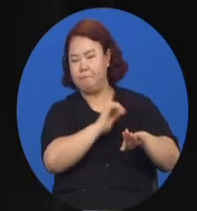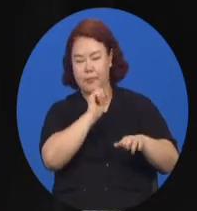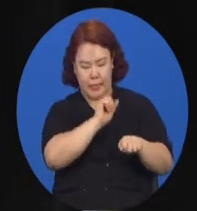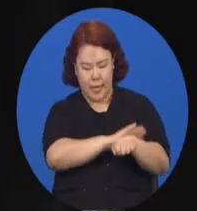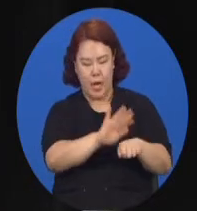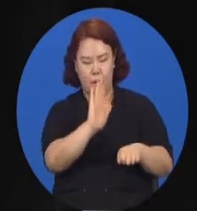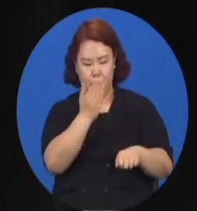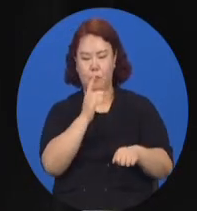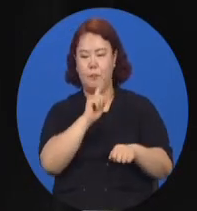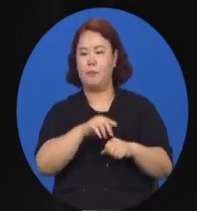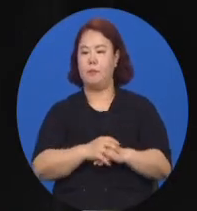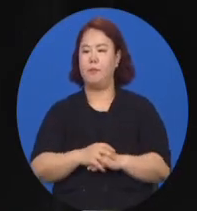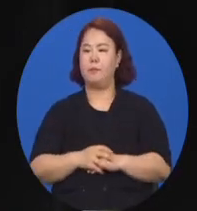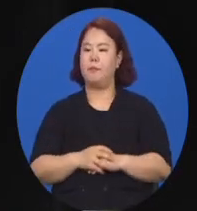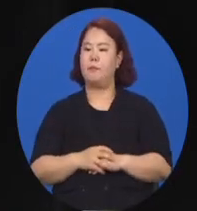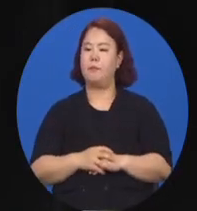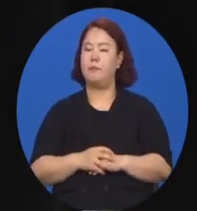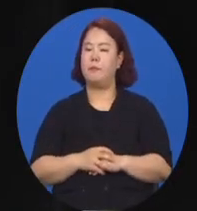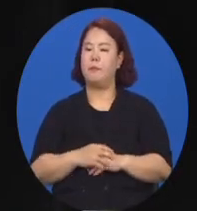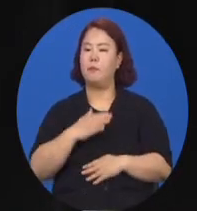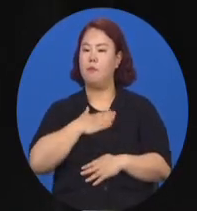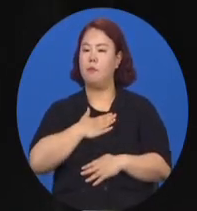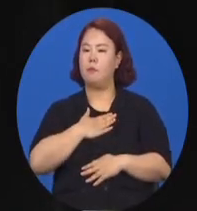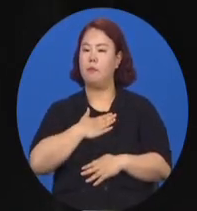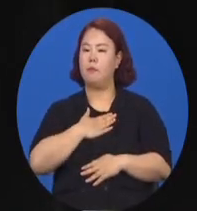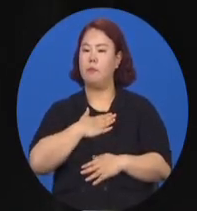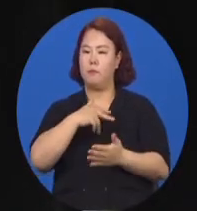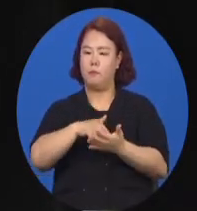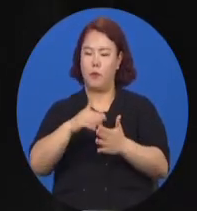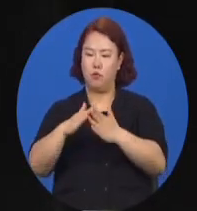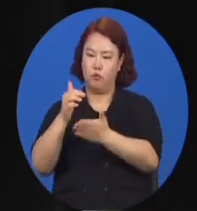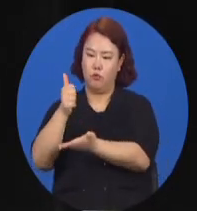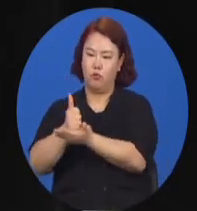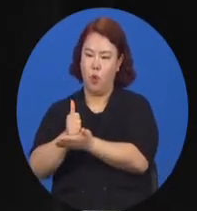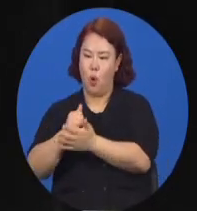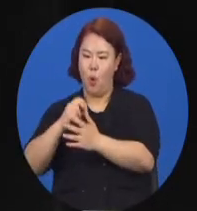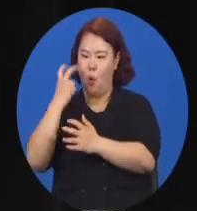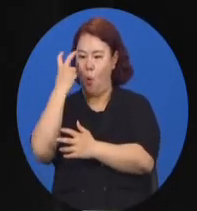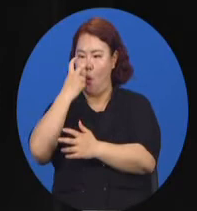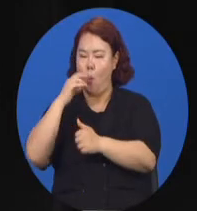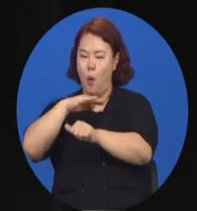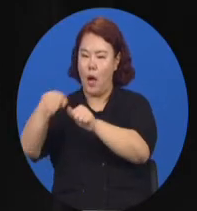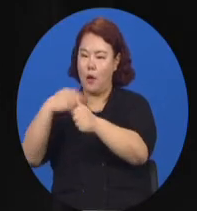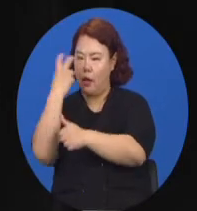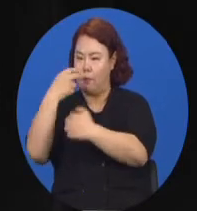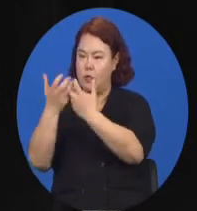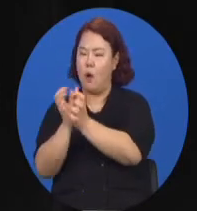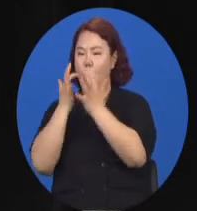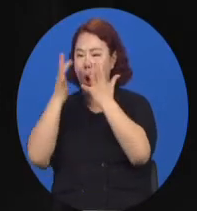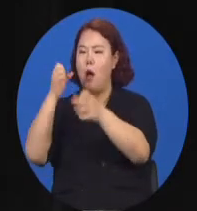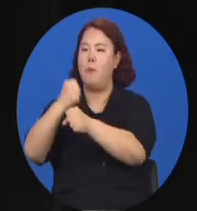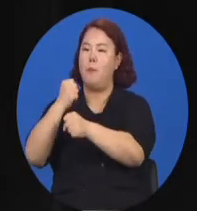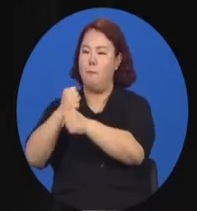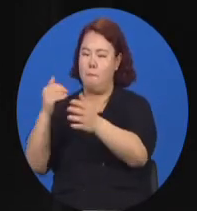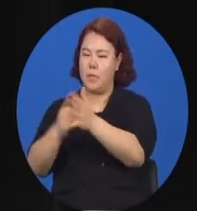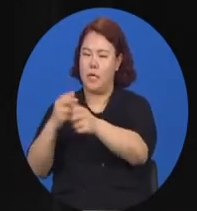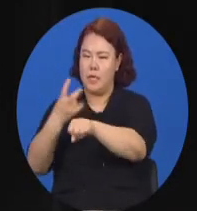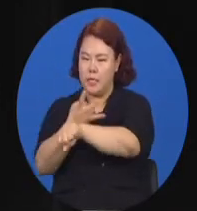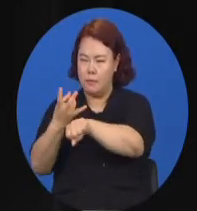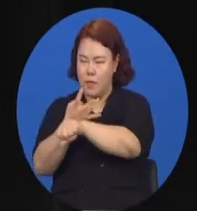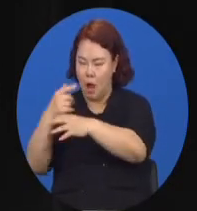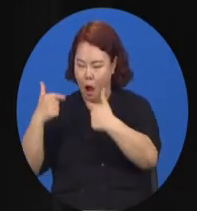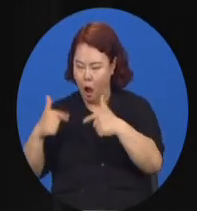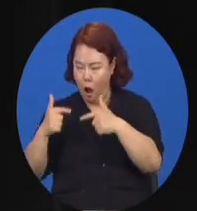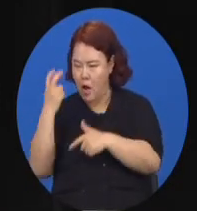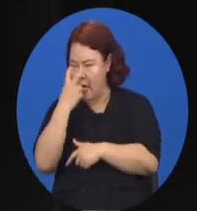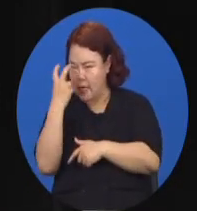이렇게 말씀하셔요. 저는 군수가 되면 환경 감시단을 정확하게 만들겠습니다. 그래서 24시간 상시 가동